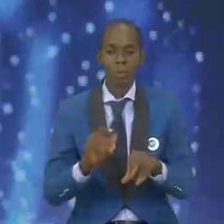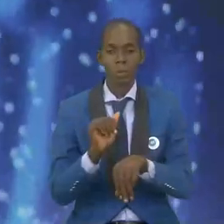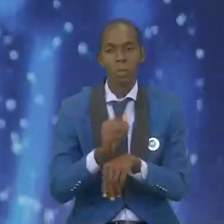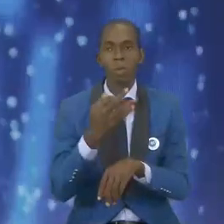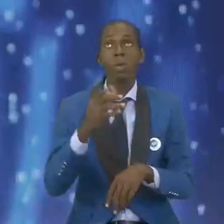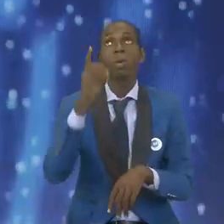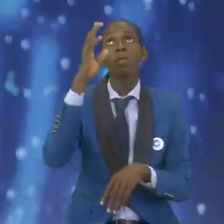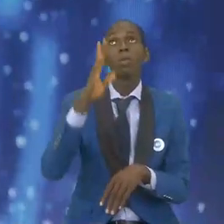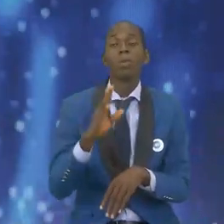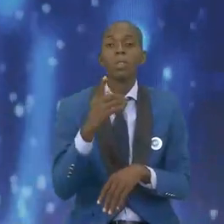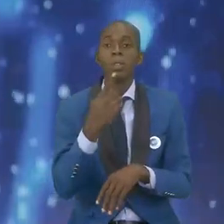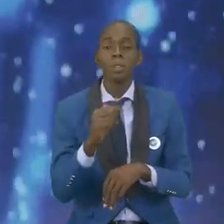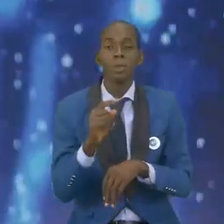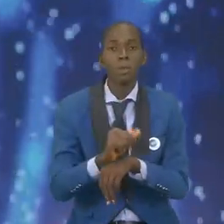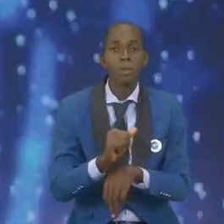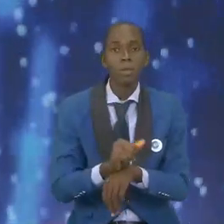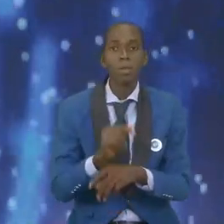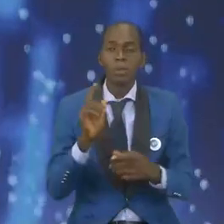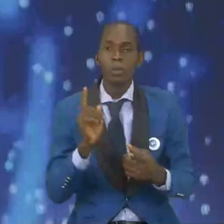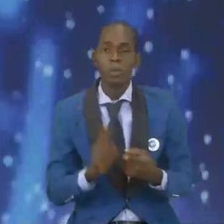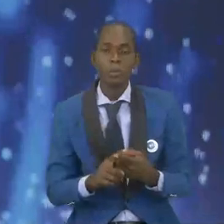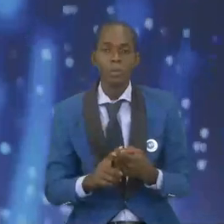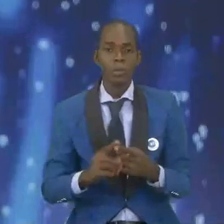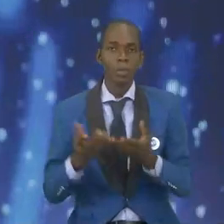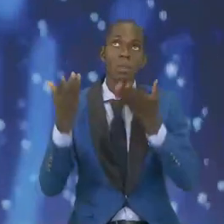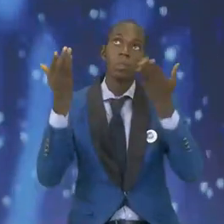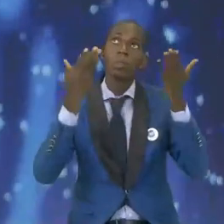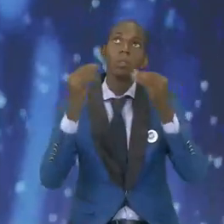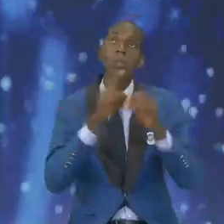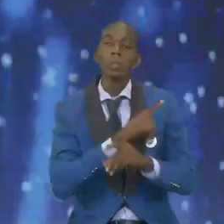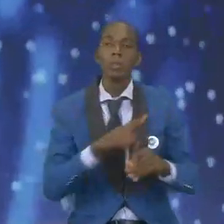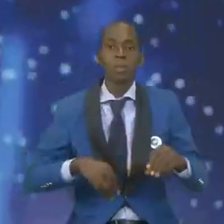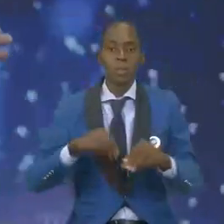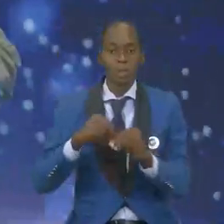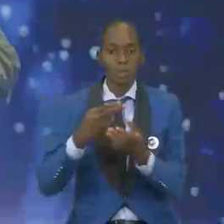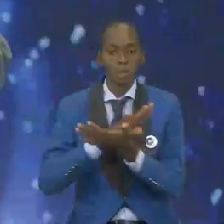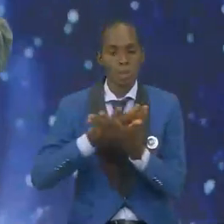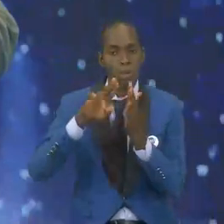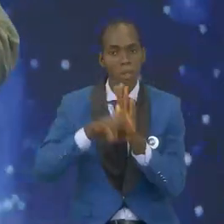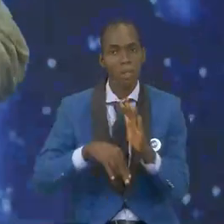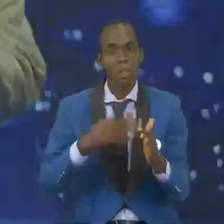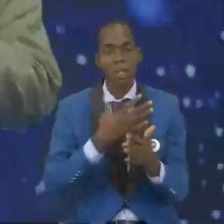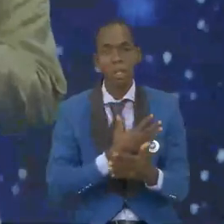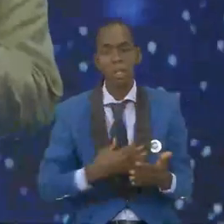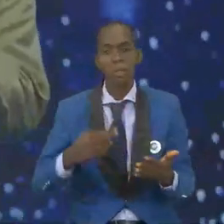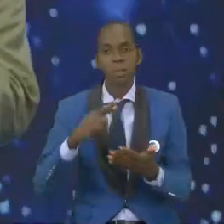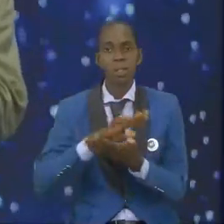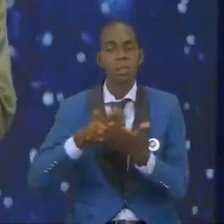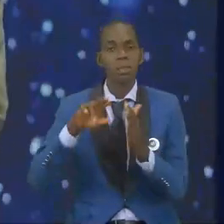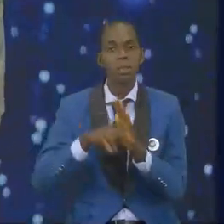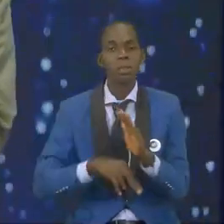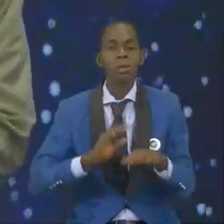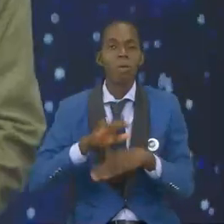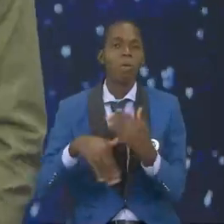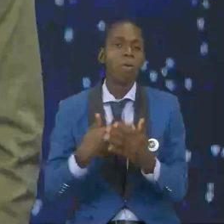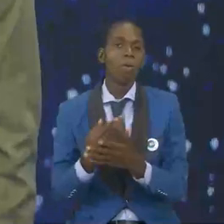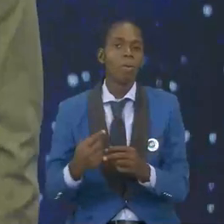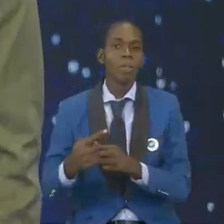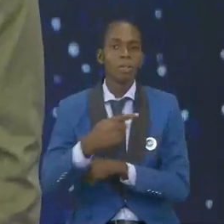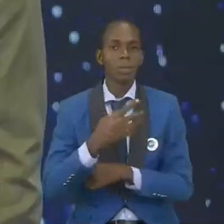l'œuvre de Dieu, une tâche de servir le Seigneur dans la sainteté, dans la justice, tous les jours de notre